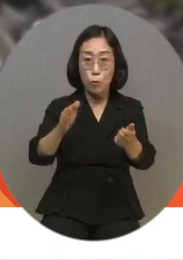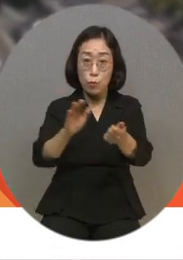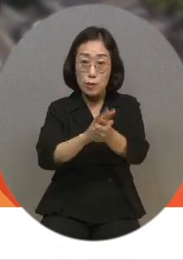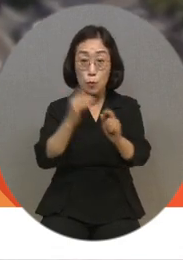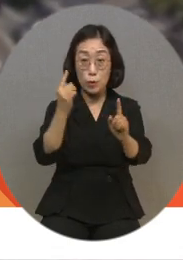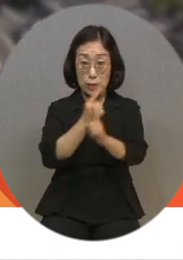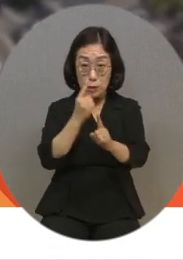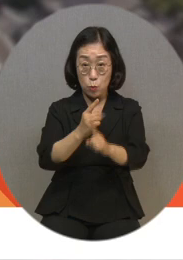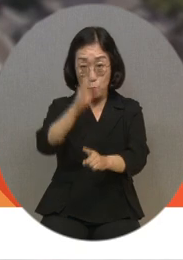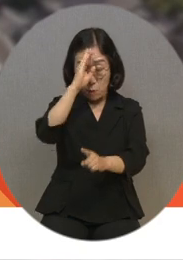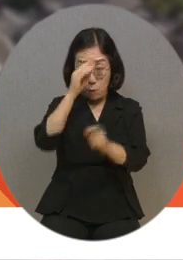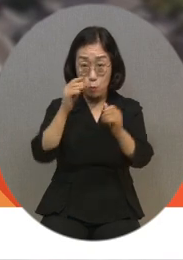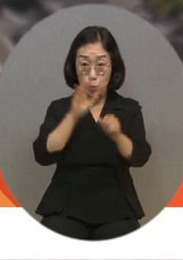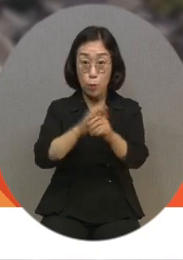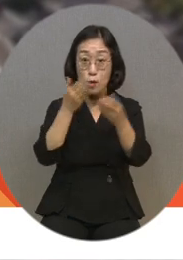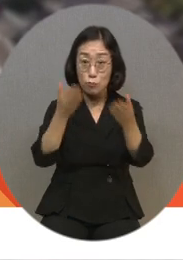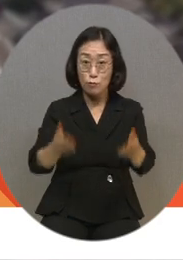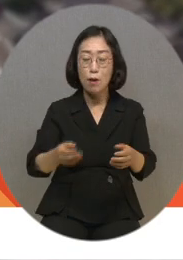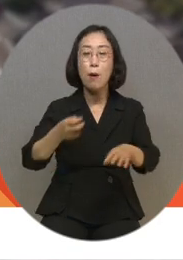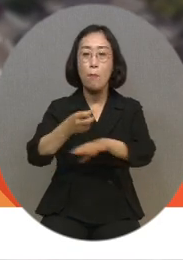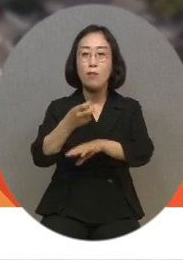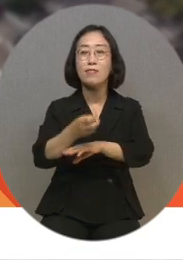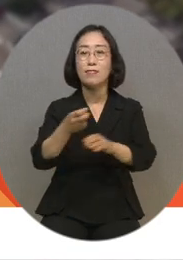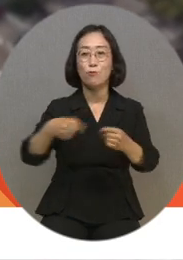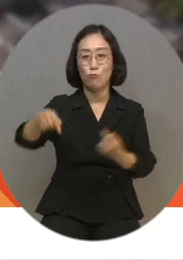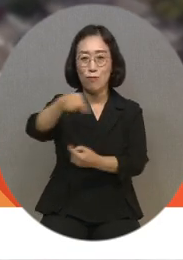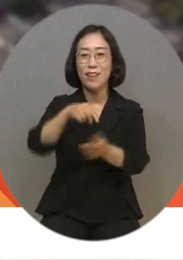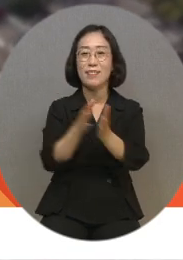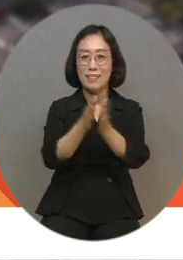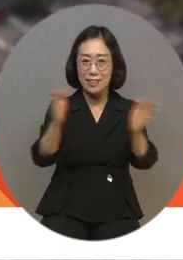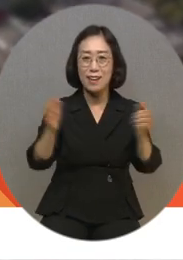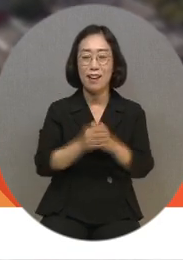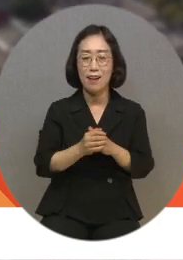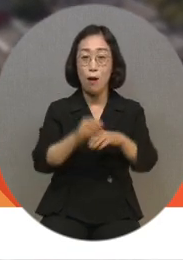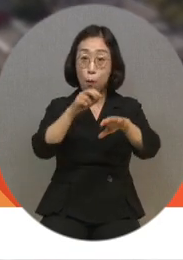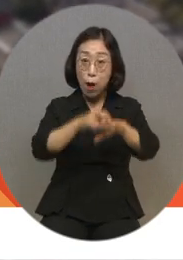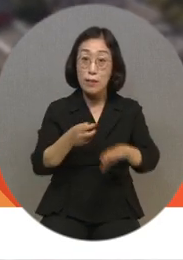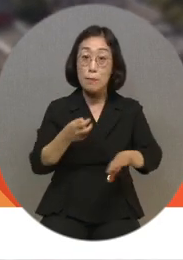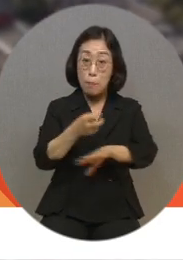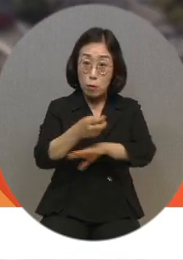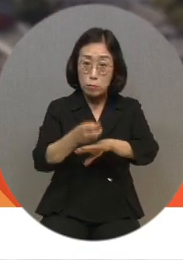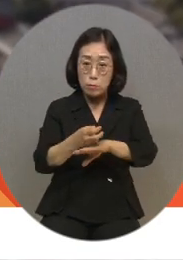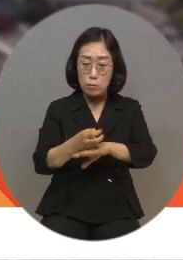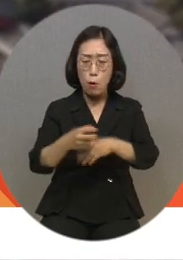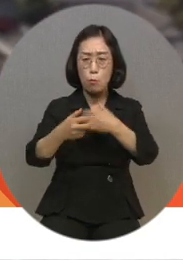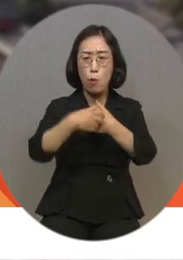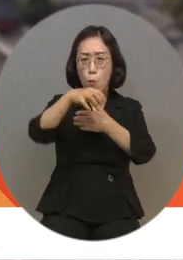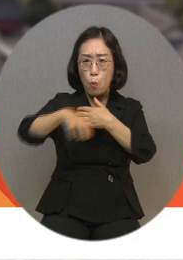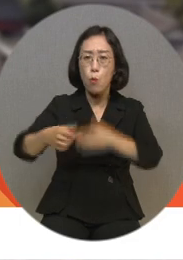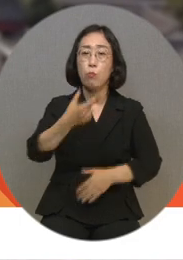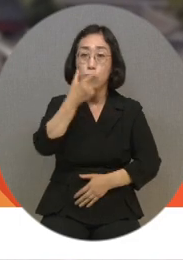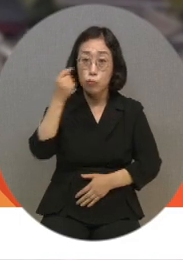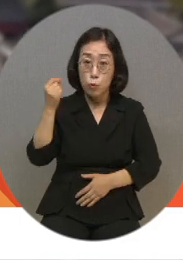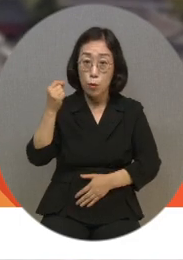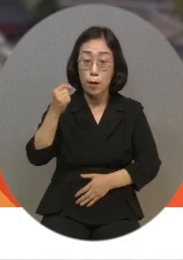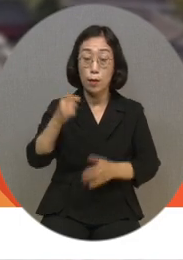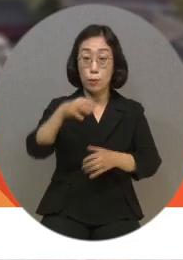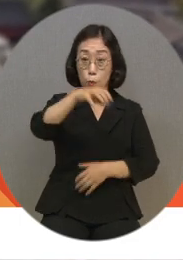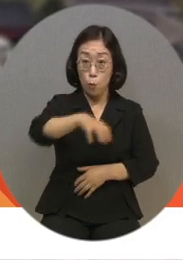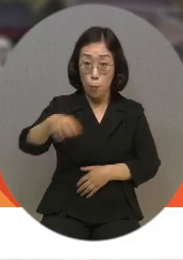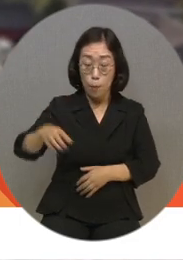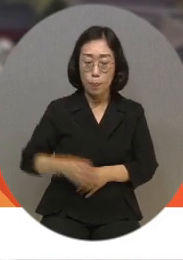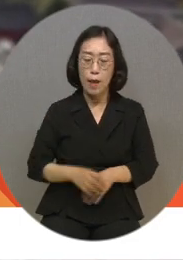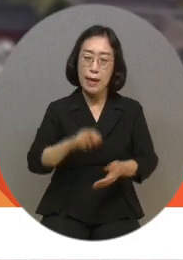농촌 왕진 버스를 운행합니다 농촌 왕진 버스는 의료 시설이 부족한 농촌 지역 주민들에게